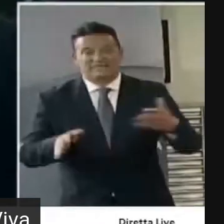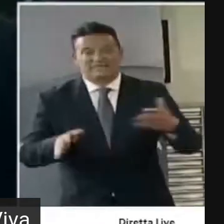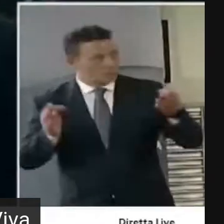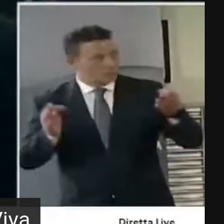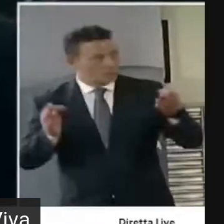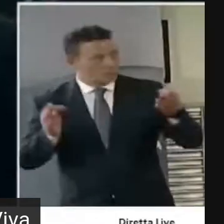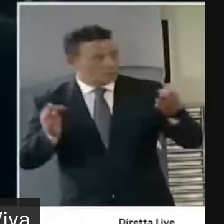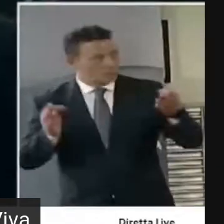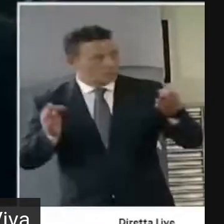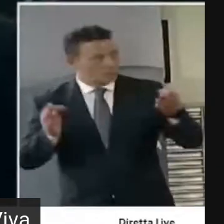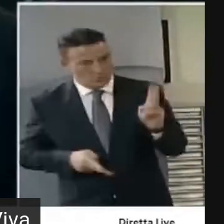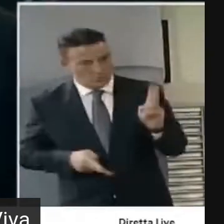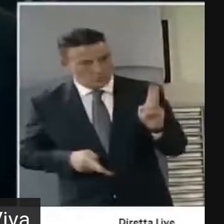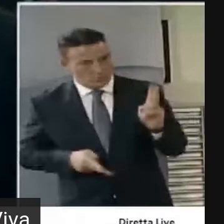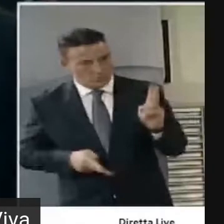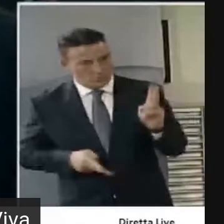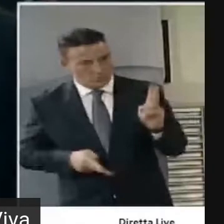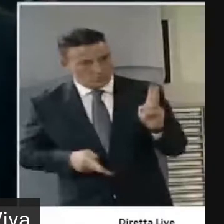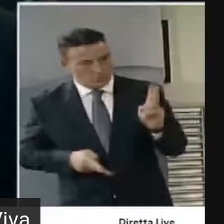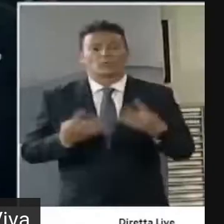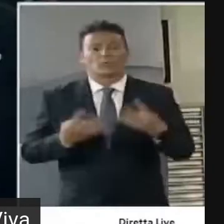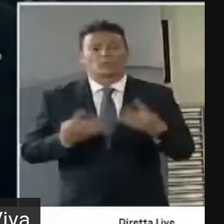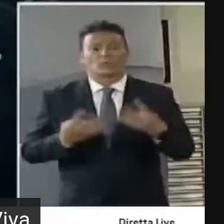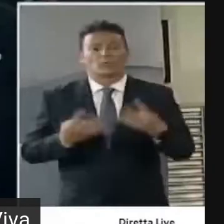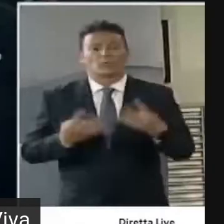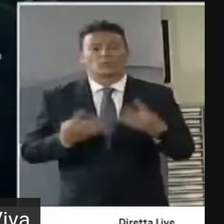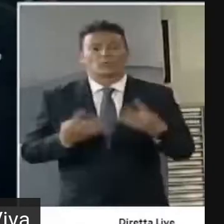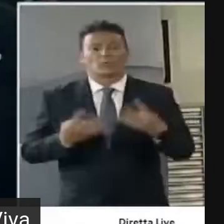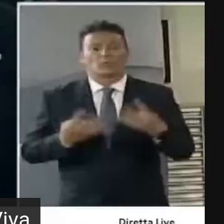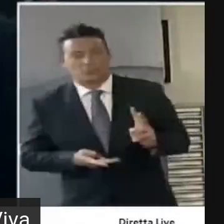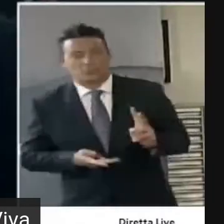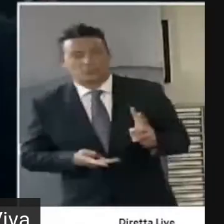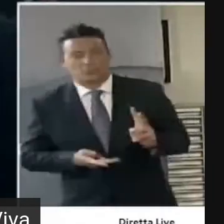funzionalità dello stesso tratto stradale,